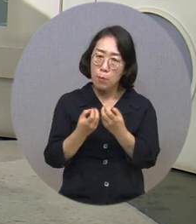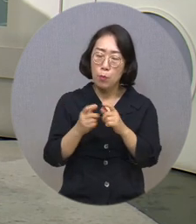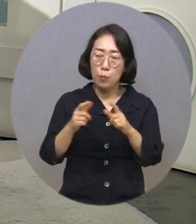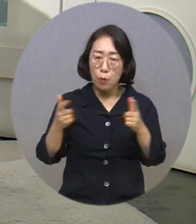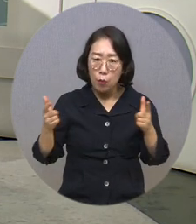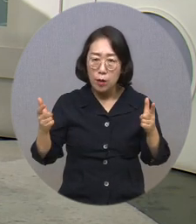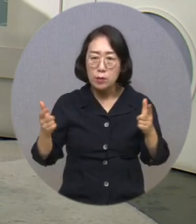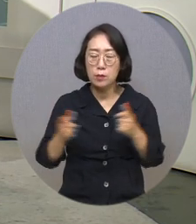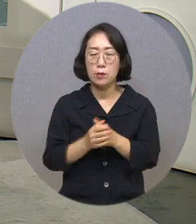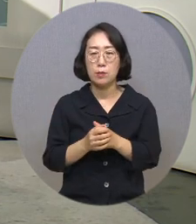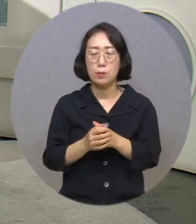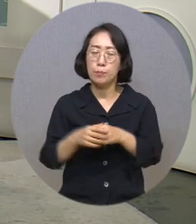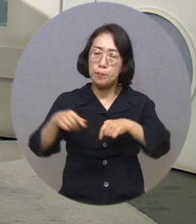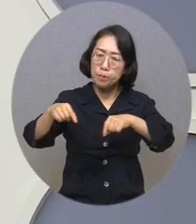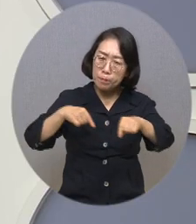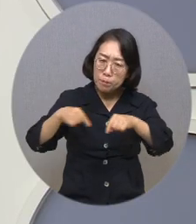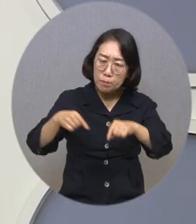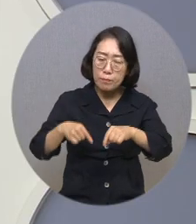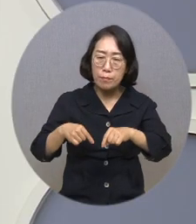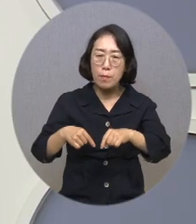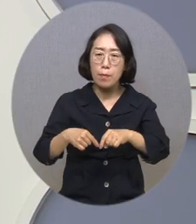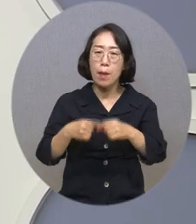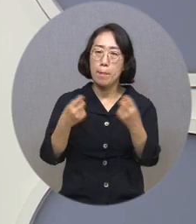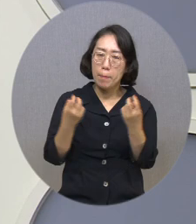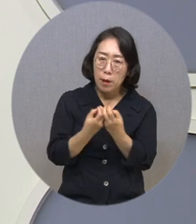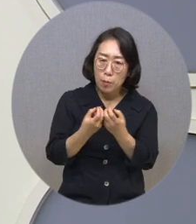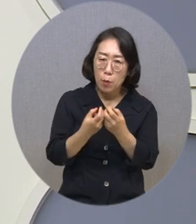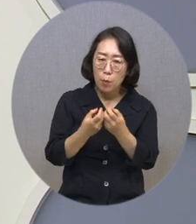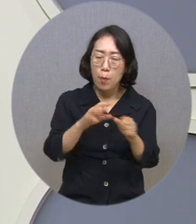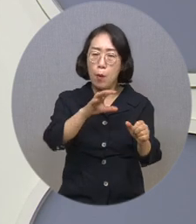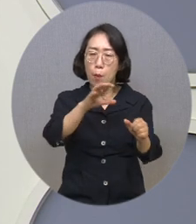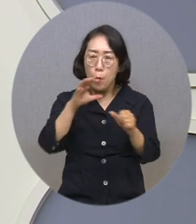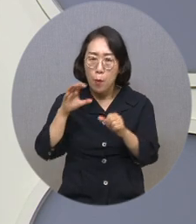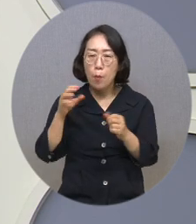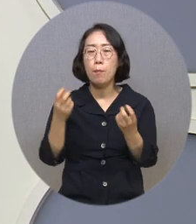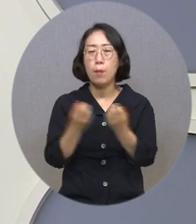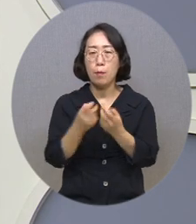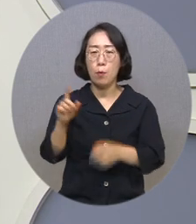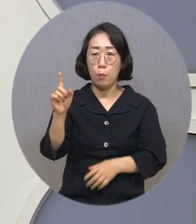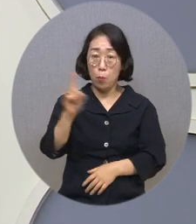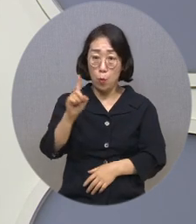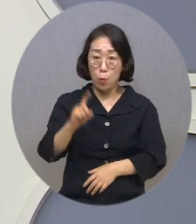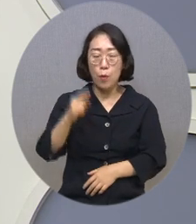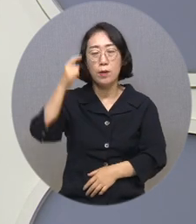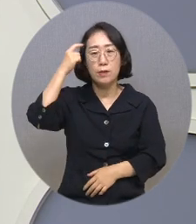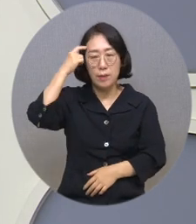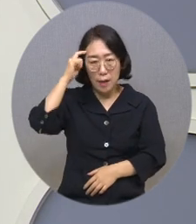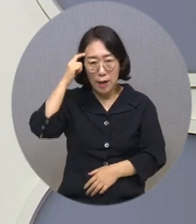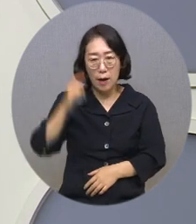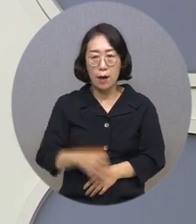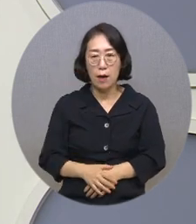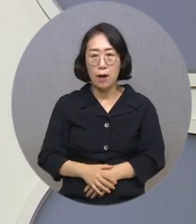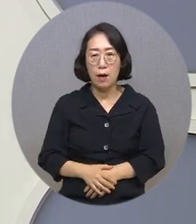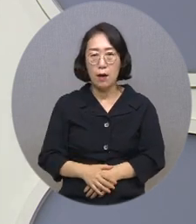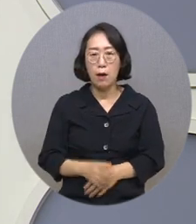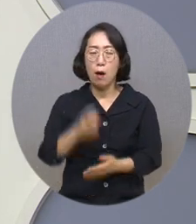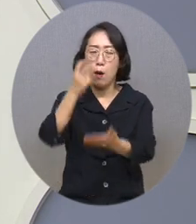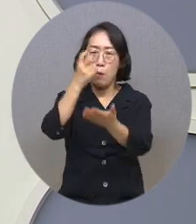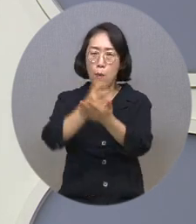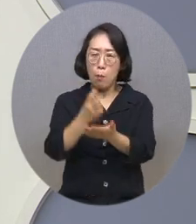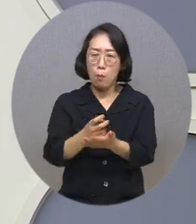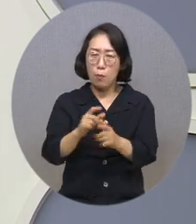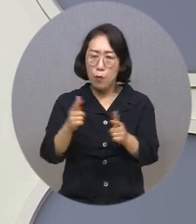이제 그 AI 반도체 같은 것도 그런 부분입니다. 사실은 우리가 규제가 많이 없어져야 되는 게 이